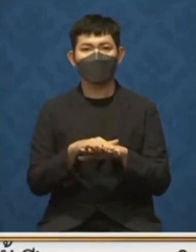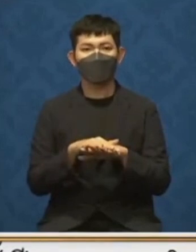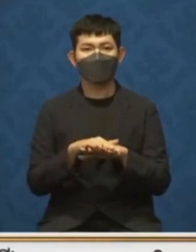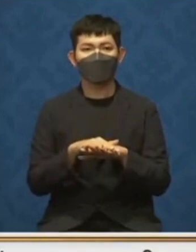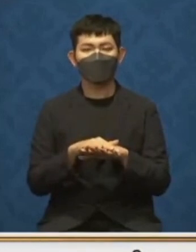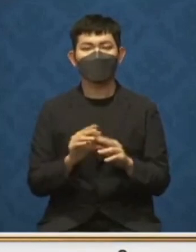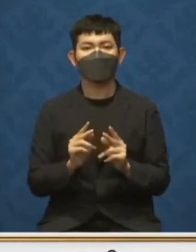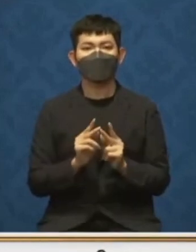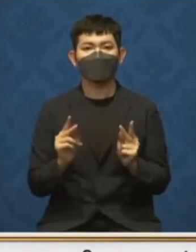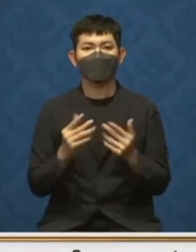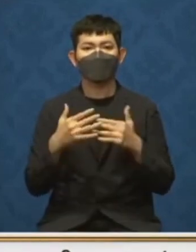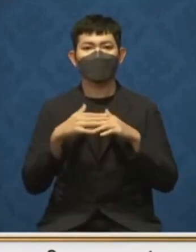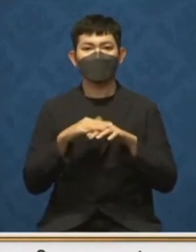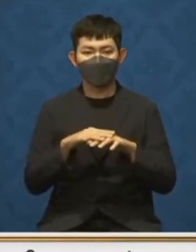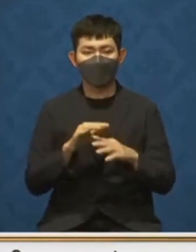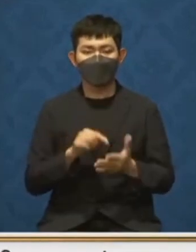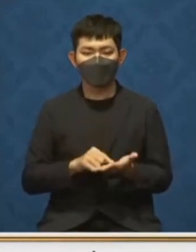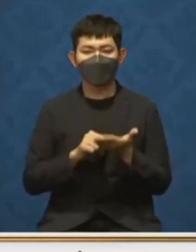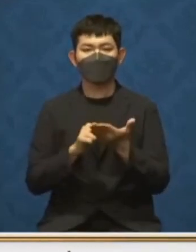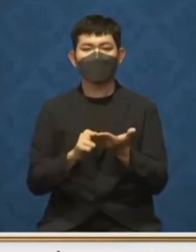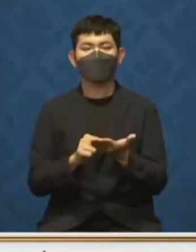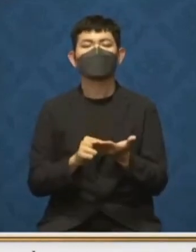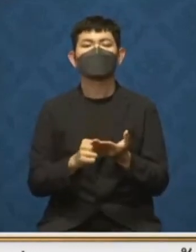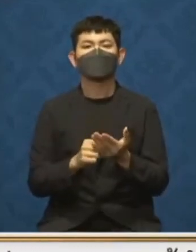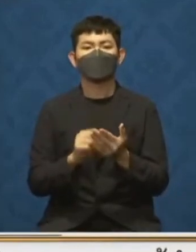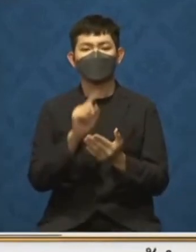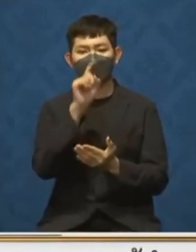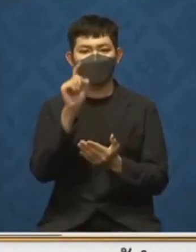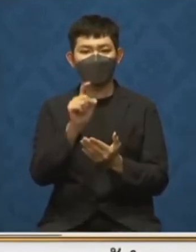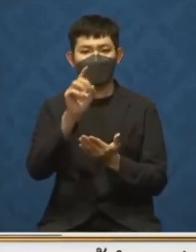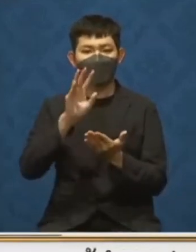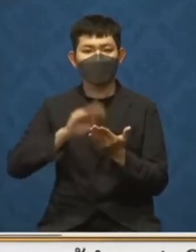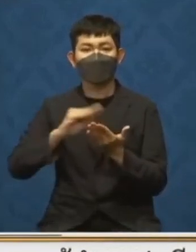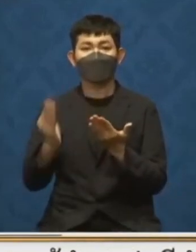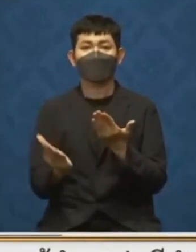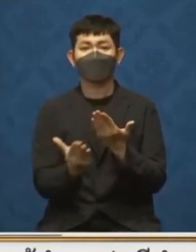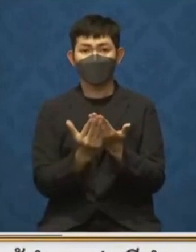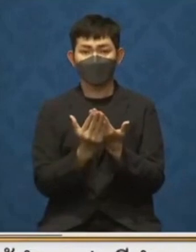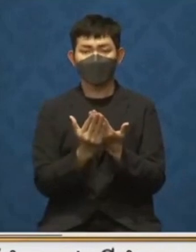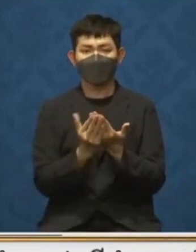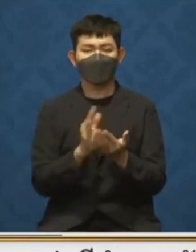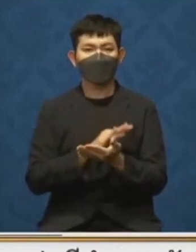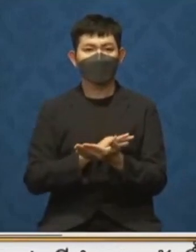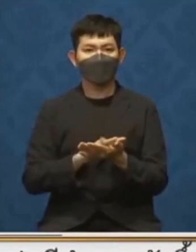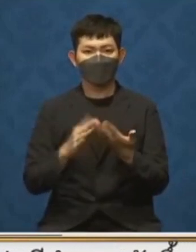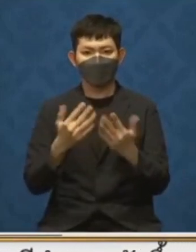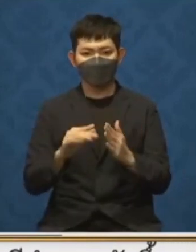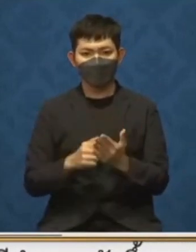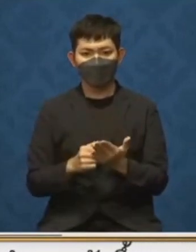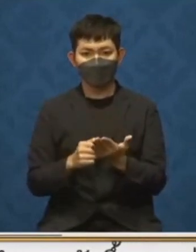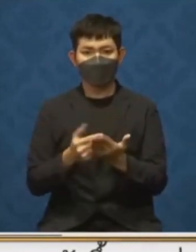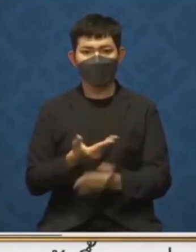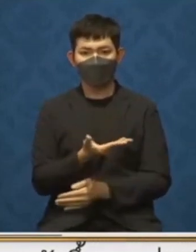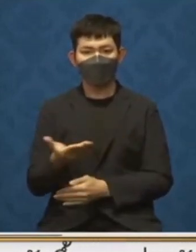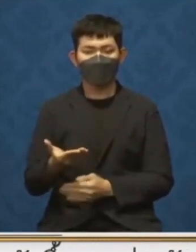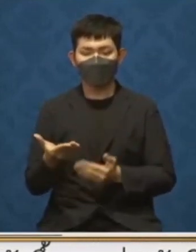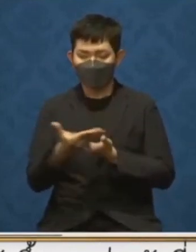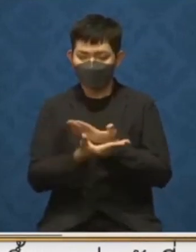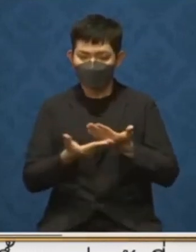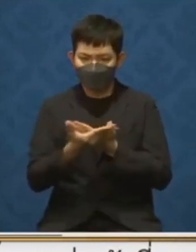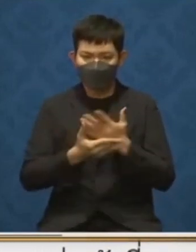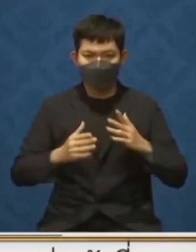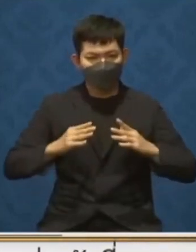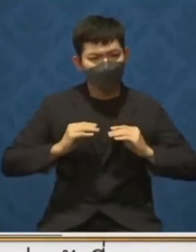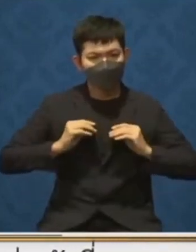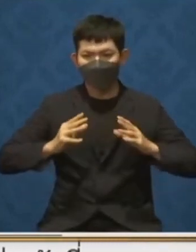คณะกรรมการร่วมกันได้เสนอข้อสังเกตไว้ในรายงานของคณะกรรมการ เพื่อให้สภาพิจารณาว่าเห็นด้วยกับข้อสังเกต